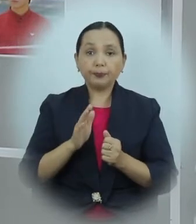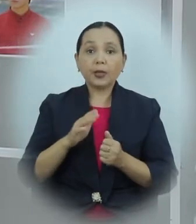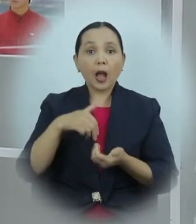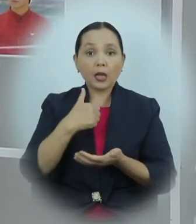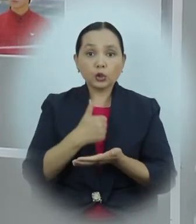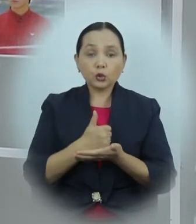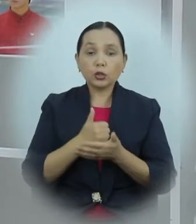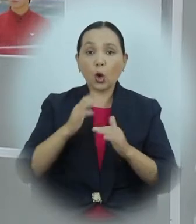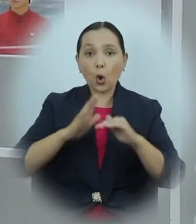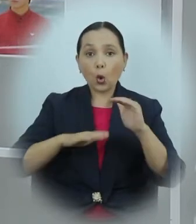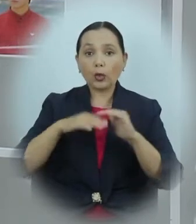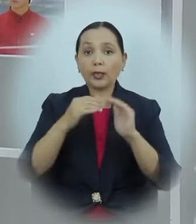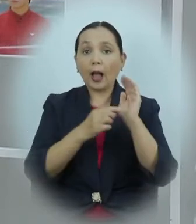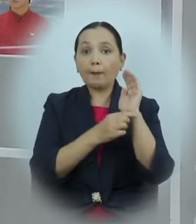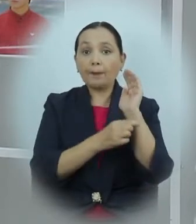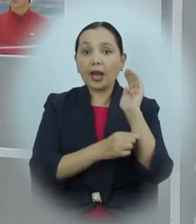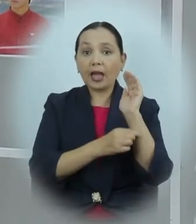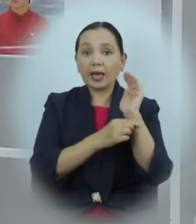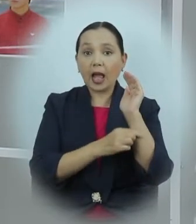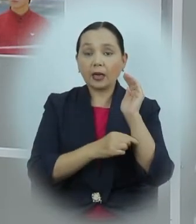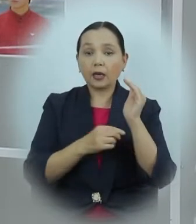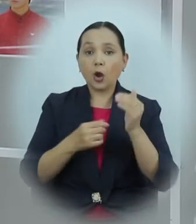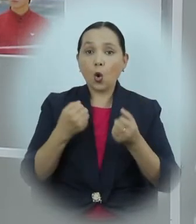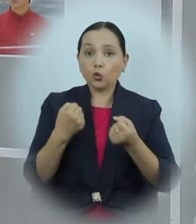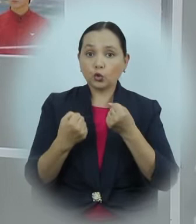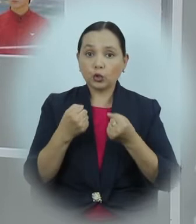Asosan qo'limizda bilaklar ishlaydi.